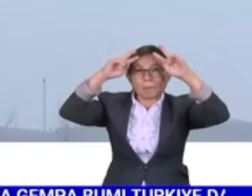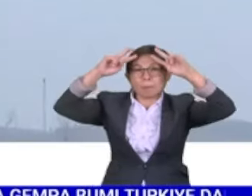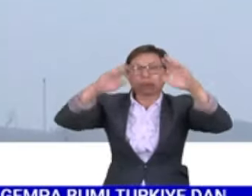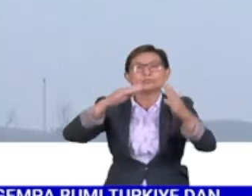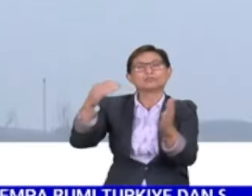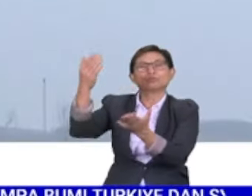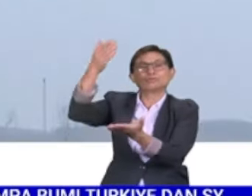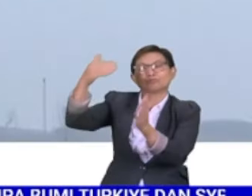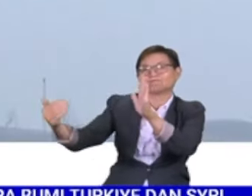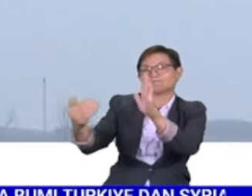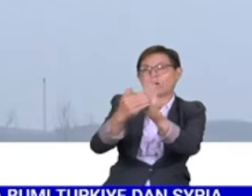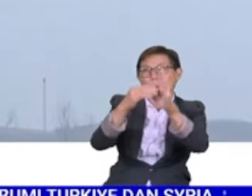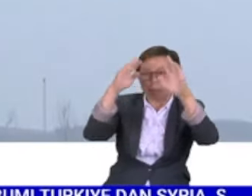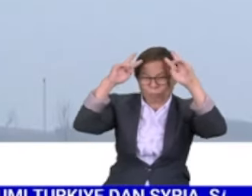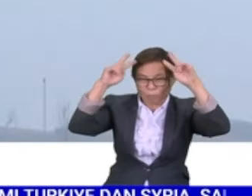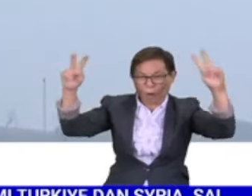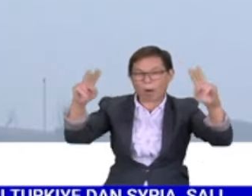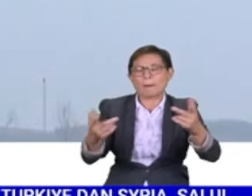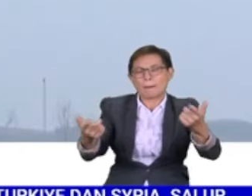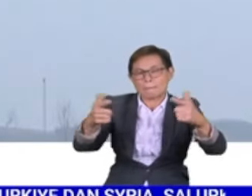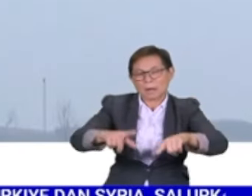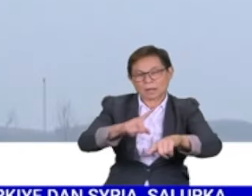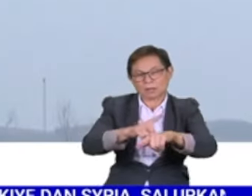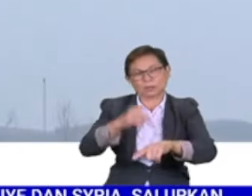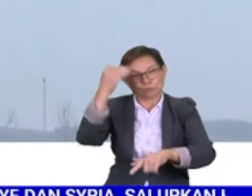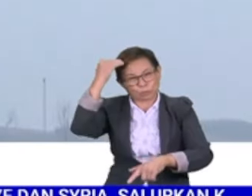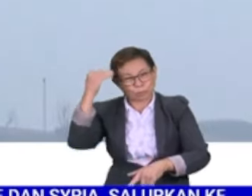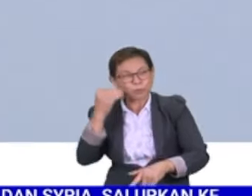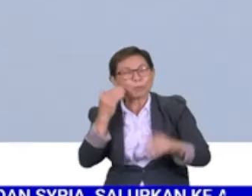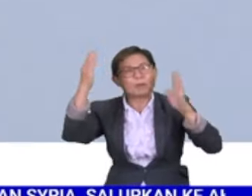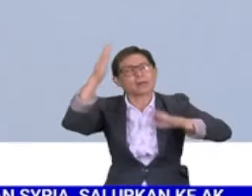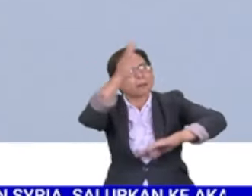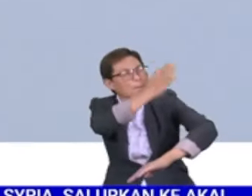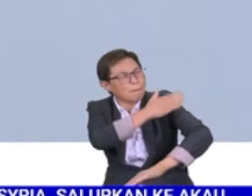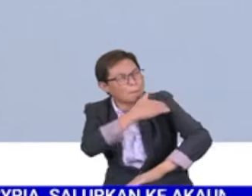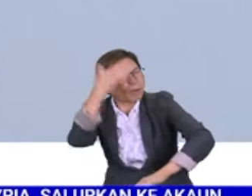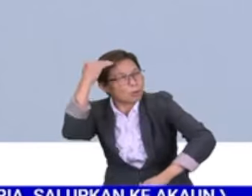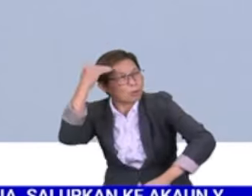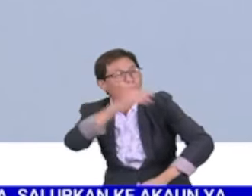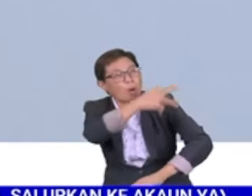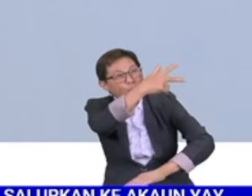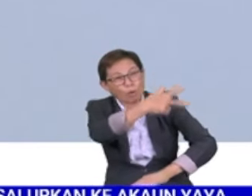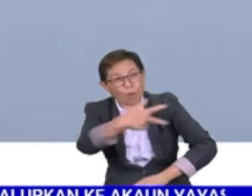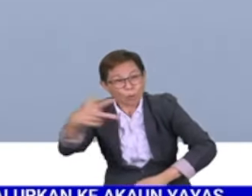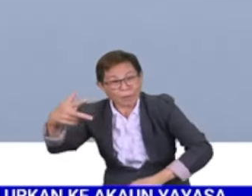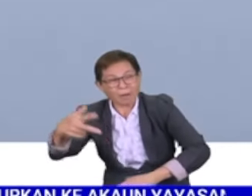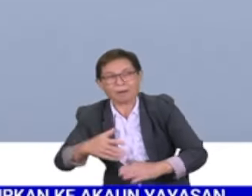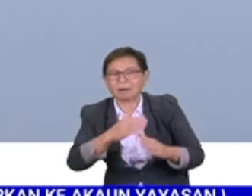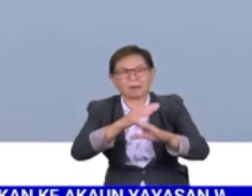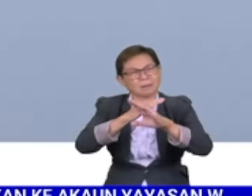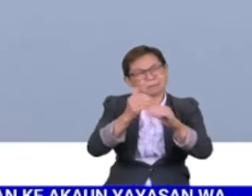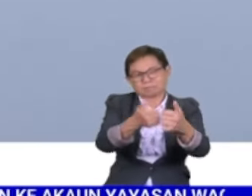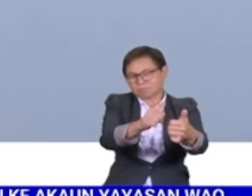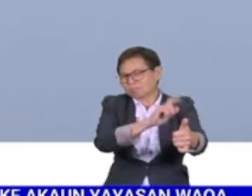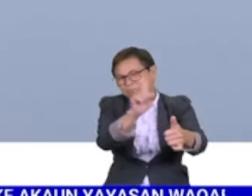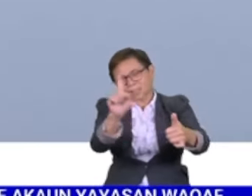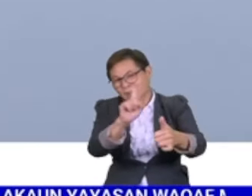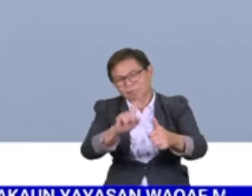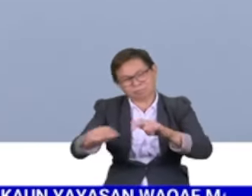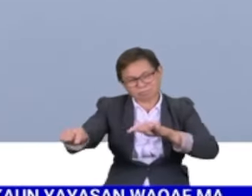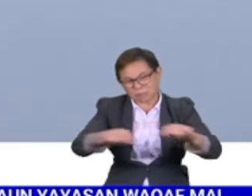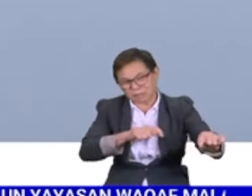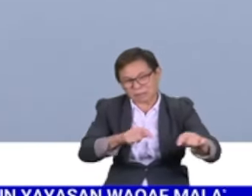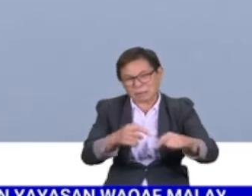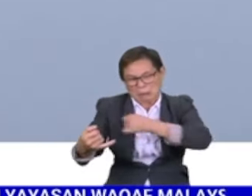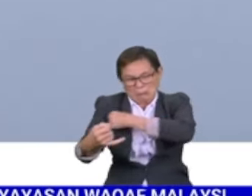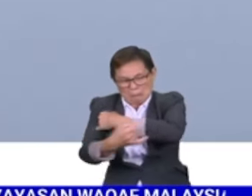yang berkekalan di Semenanjung Korea. Justru Malaysia menggesa Korea Utara supaya mengelak daripada mengambil sebarang